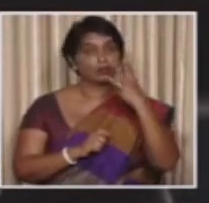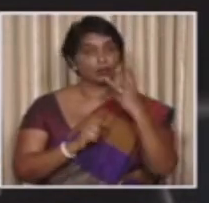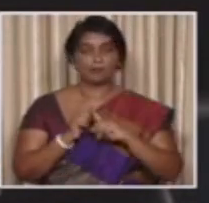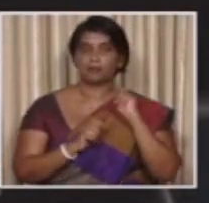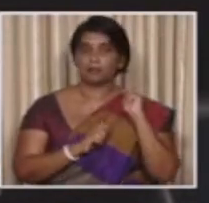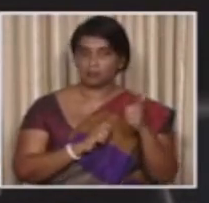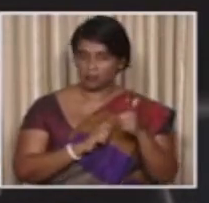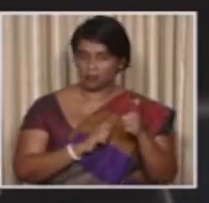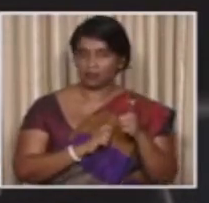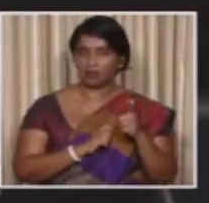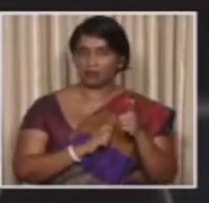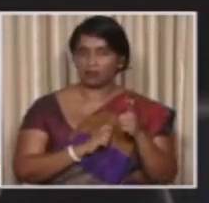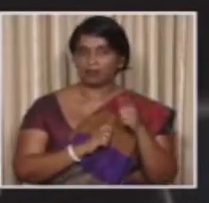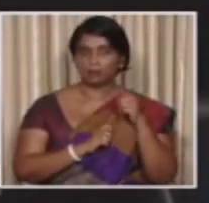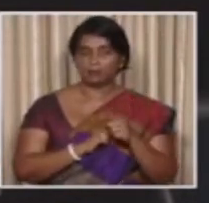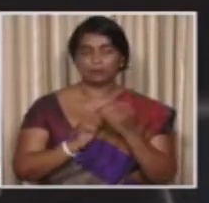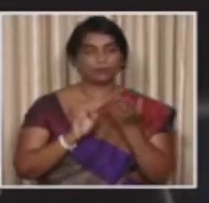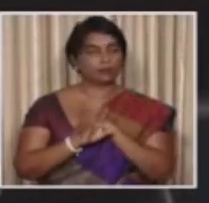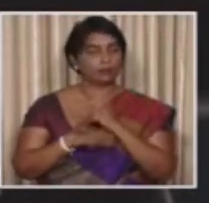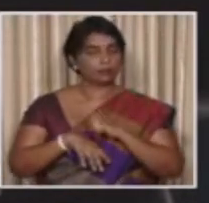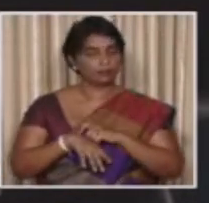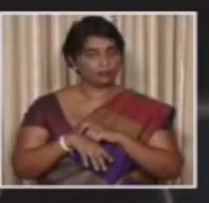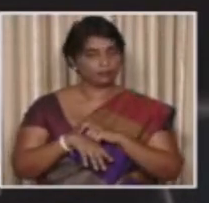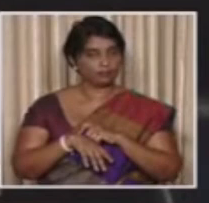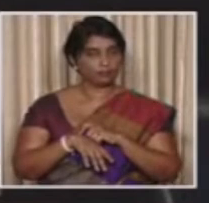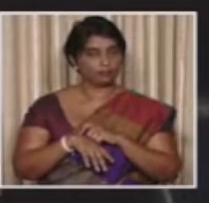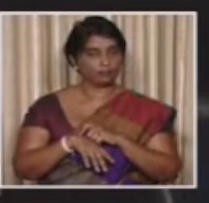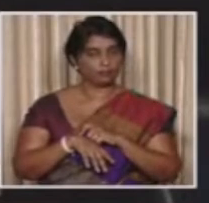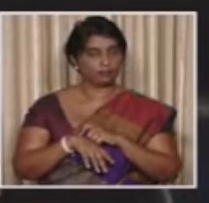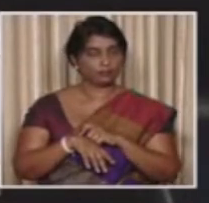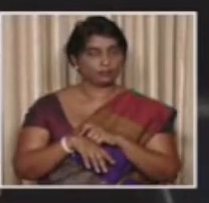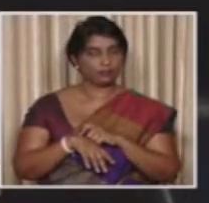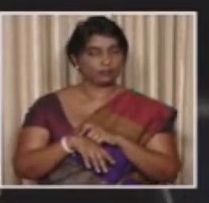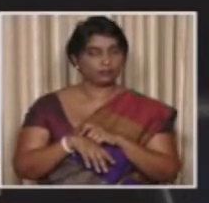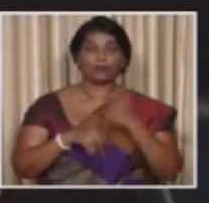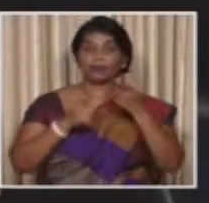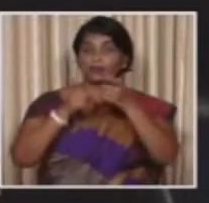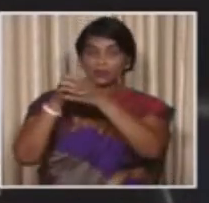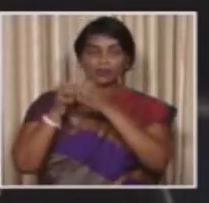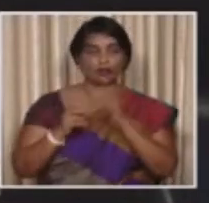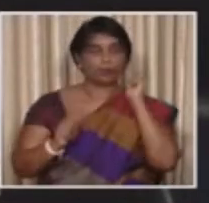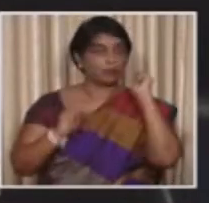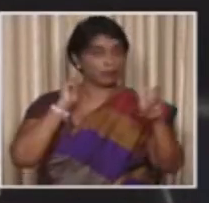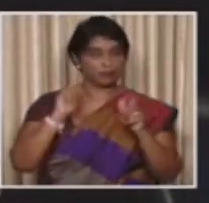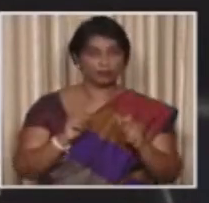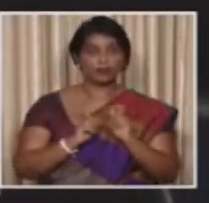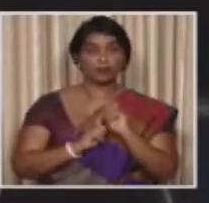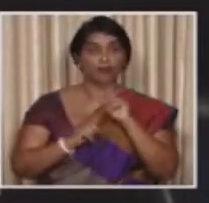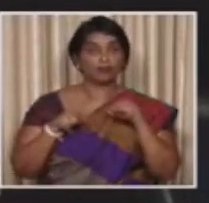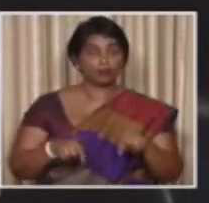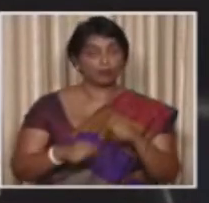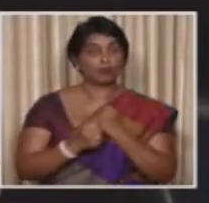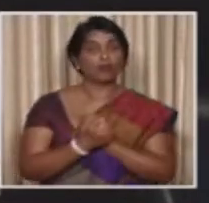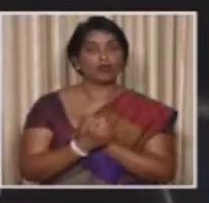එකක්. ඉතර පසුගිය අවස්ථාවේ අනිත් ඩිවිෂන්ස් තුනකට මේක දෙන වෙලාවේ පාර්ලිමේන්තුවේ